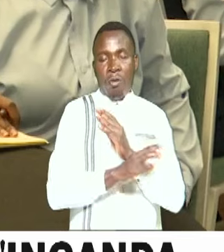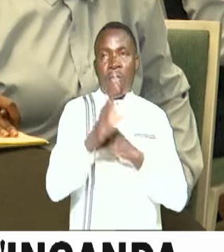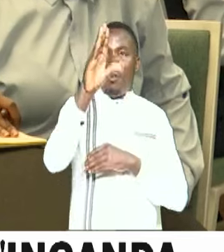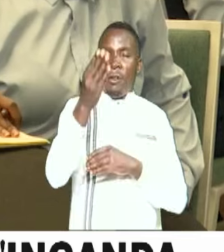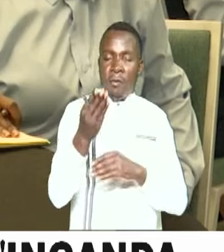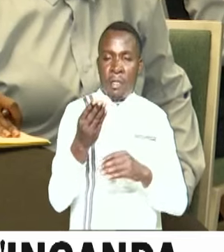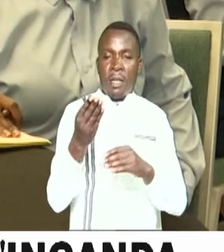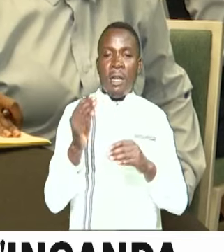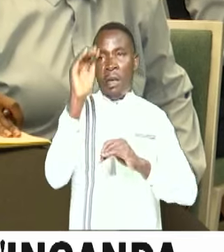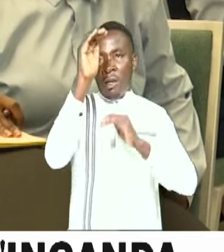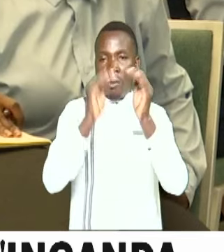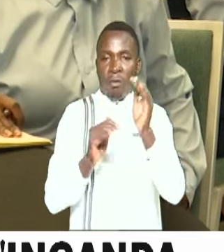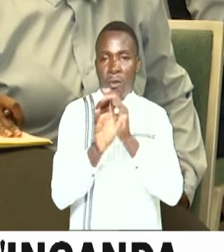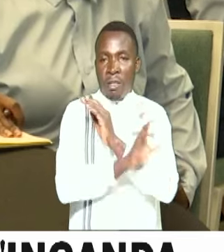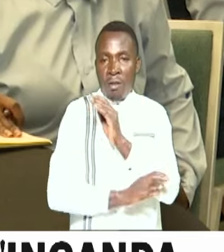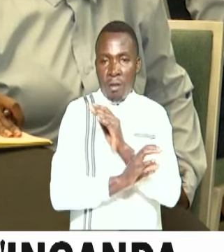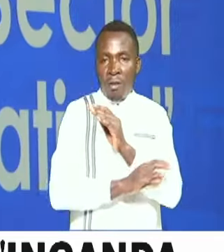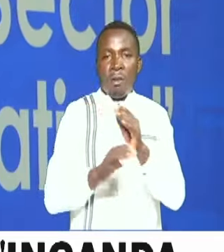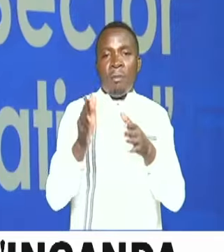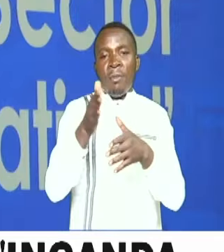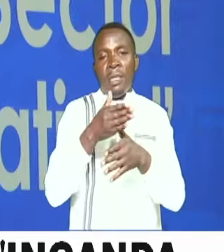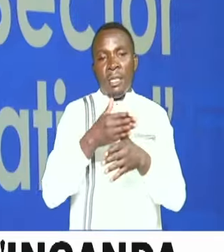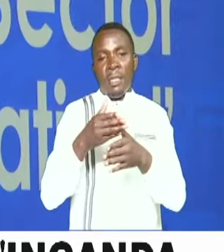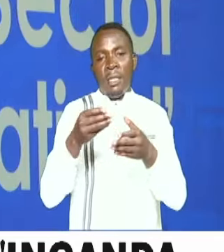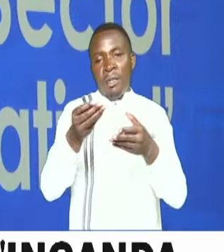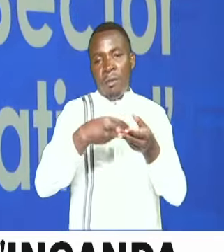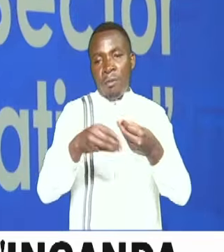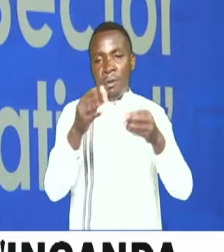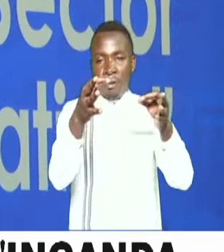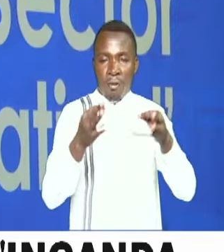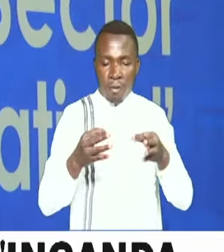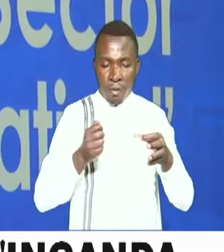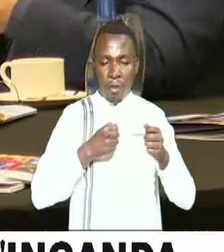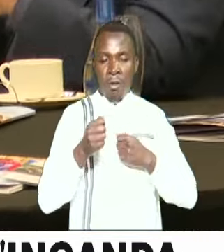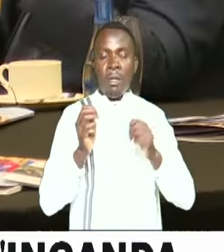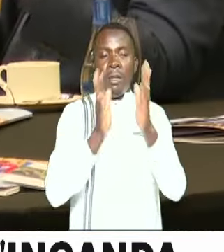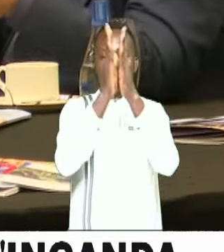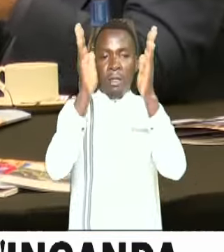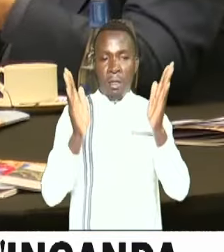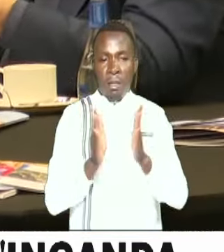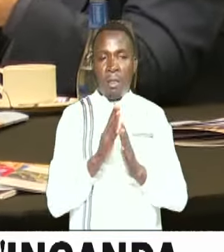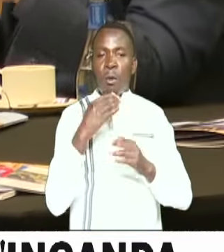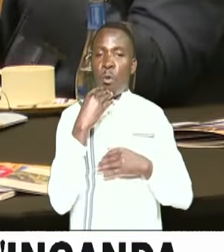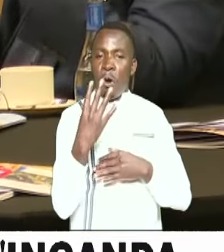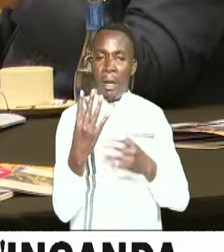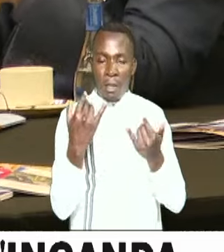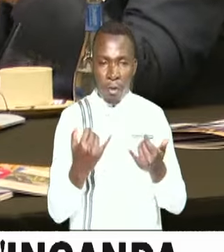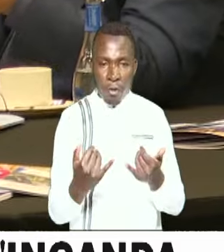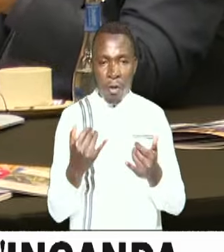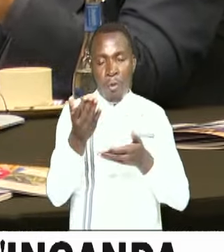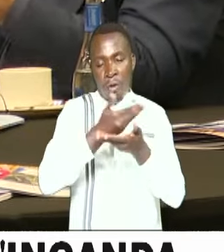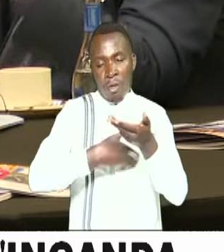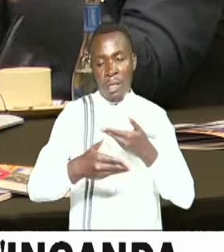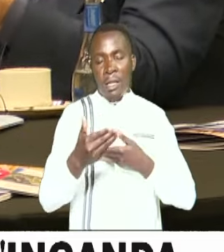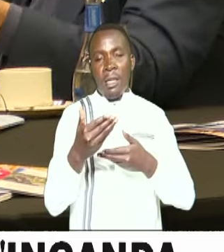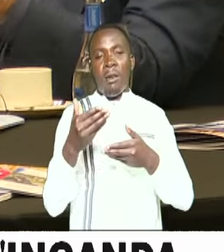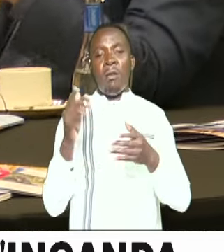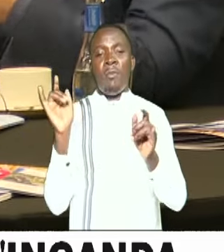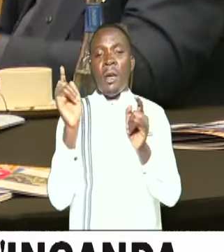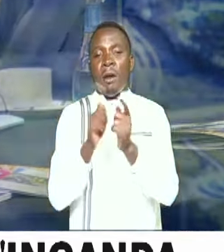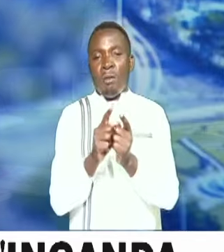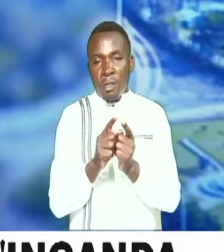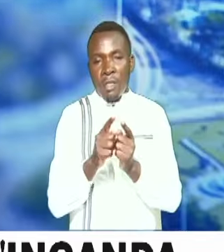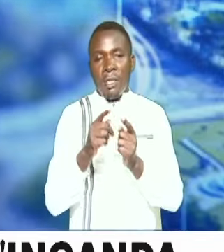rw'igihugu, Minisiteri y'Ubucuruzi n'Inganda mu Rwanda yizihije umunsi kuri uyu wa 4 mu biganiro byahuje abanyenganda n'abahagarariye inzego za Leta.